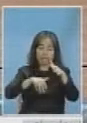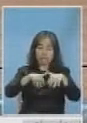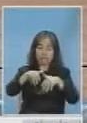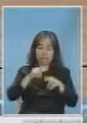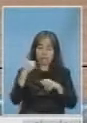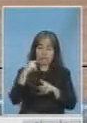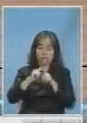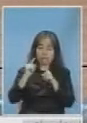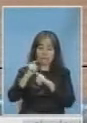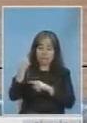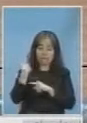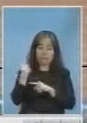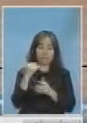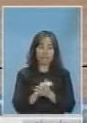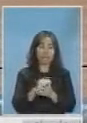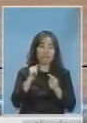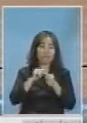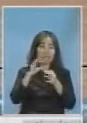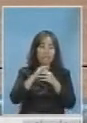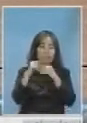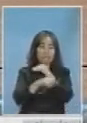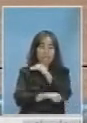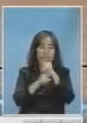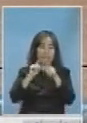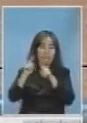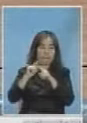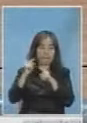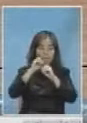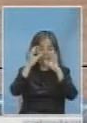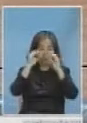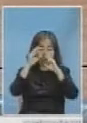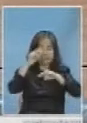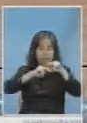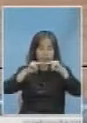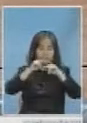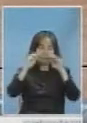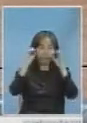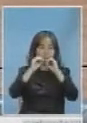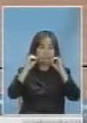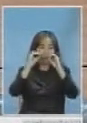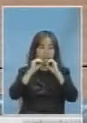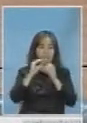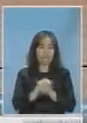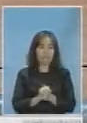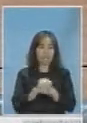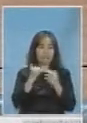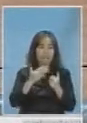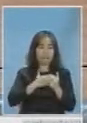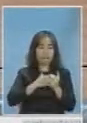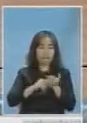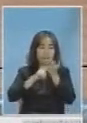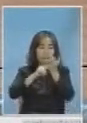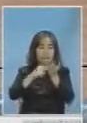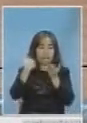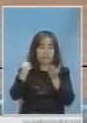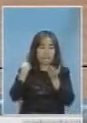ต่ดัชนีชี้วัดเรื่องของการทุจริตคอร์รัปชันเรื่องความโปร่งใสไม่มีผมได้เสนอเรื่องนี้ไว้แล้วก็ตั้งเป็นข้อสัง